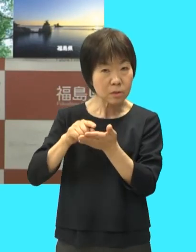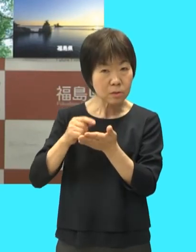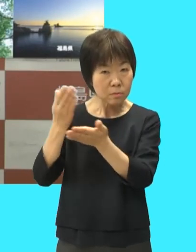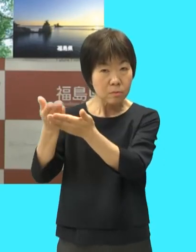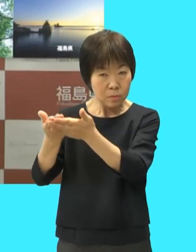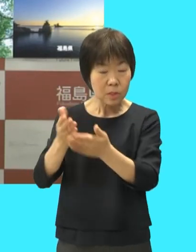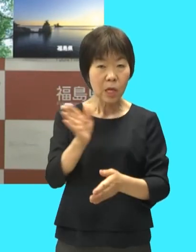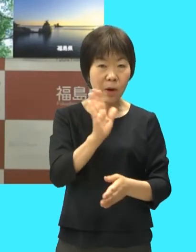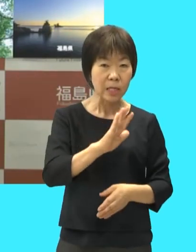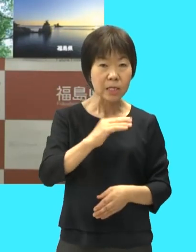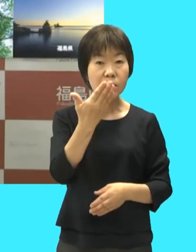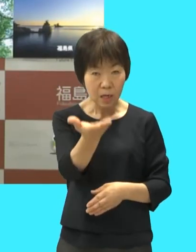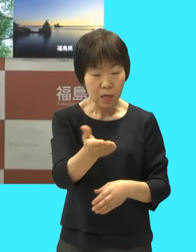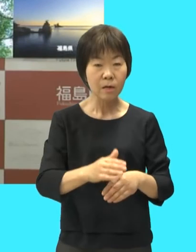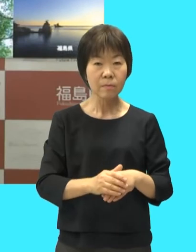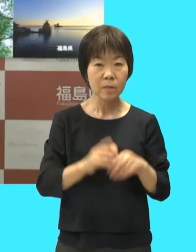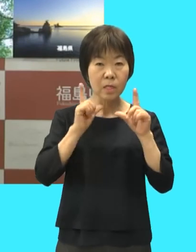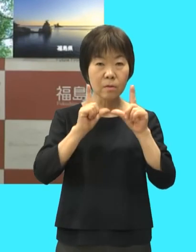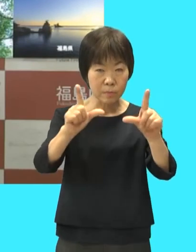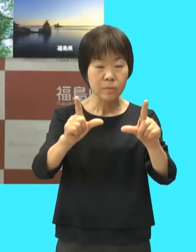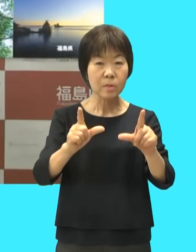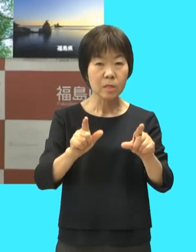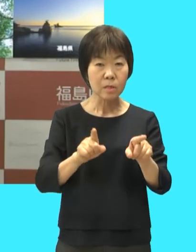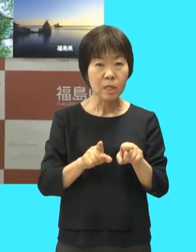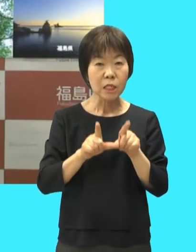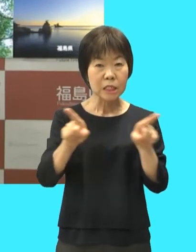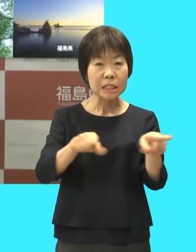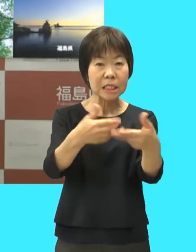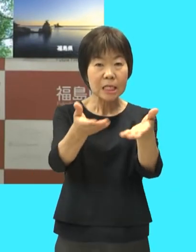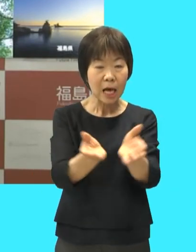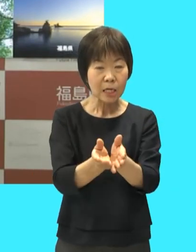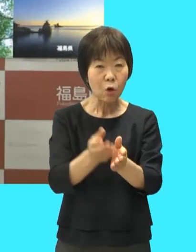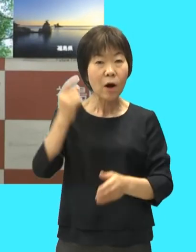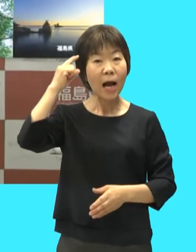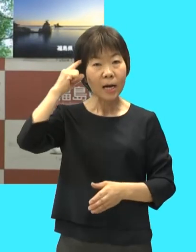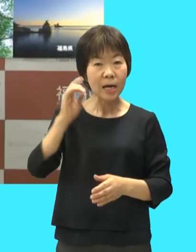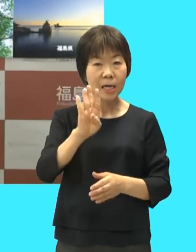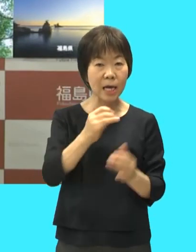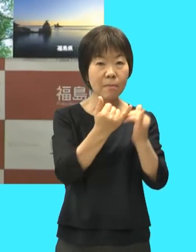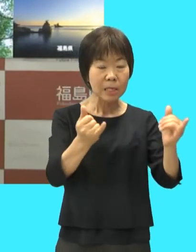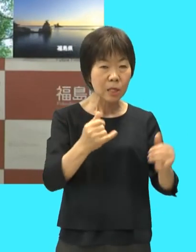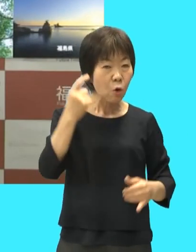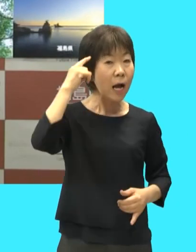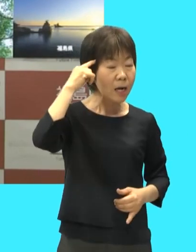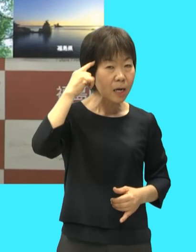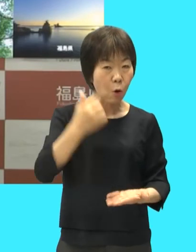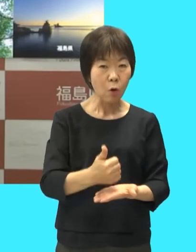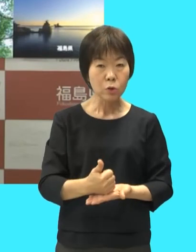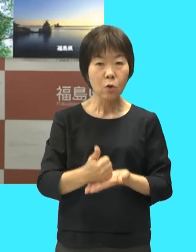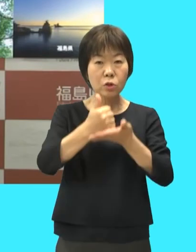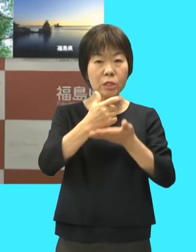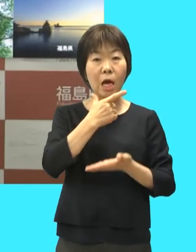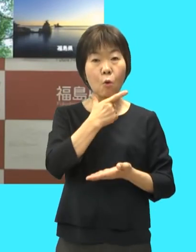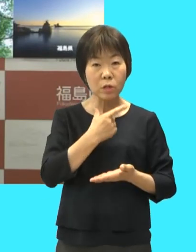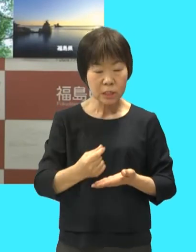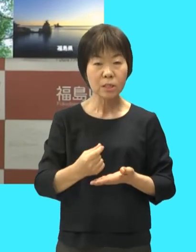ないということなんです。 自治体の意向、あるいは県民の意向を尊重してほしいということを、かねて